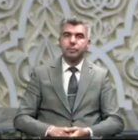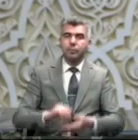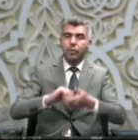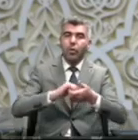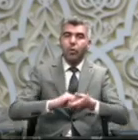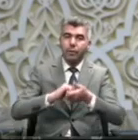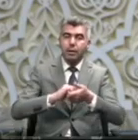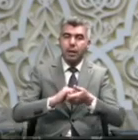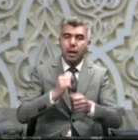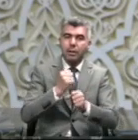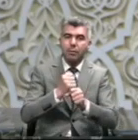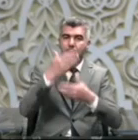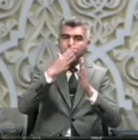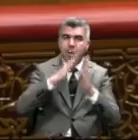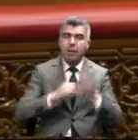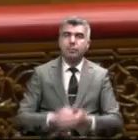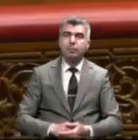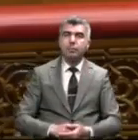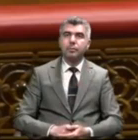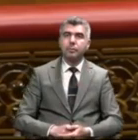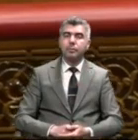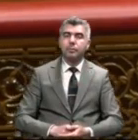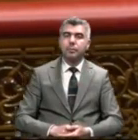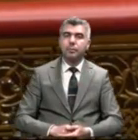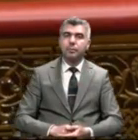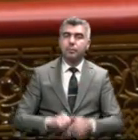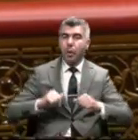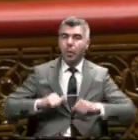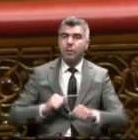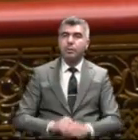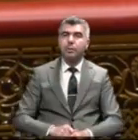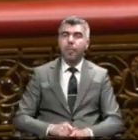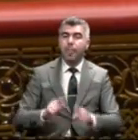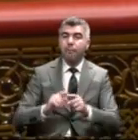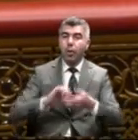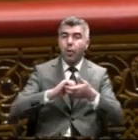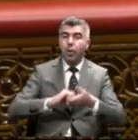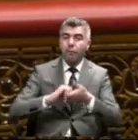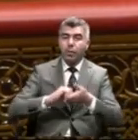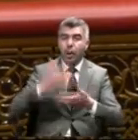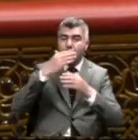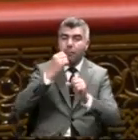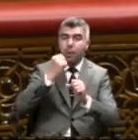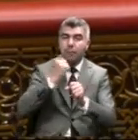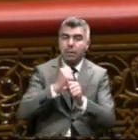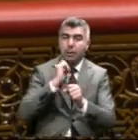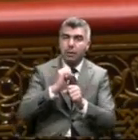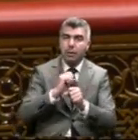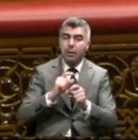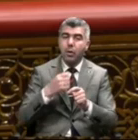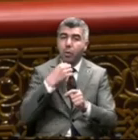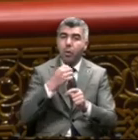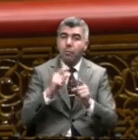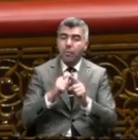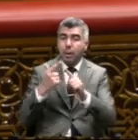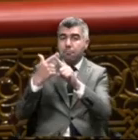الديمقراطيه للشغل تفضلوا السيد المستشار المحترم المحترم اننا في مجموعه نسجل هشاشه الماليه